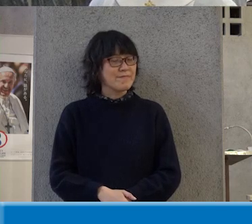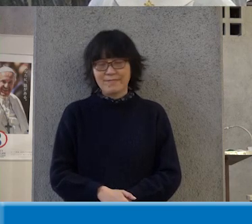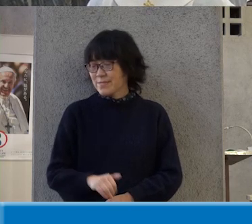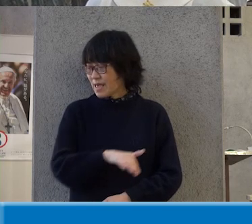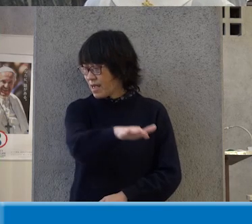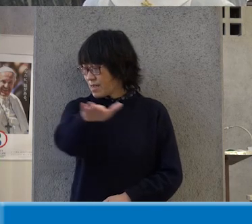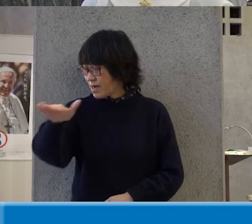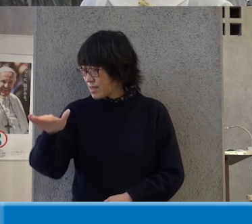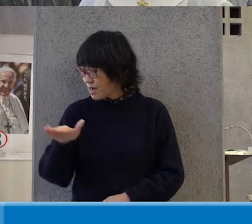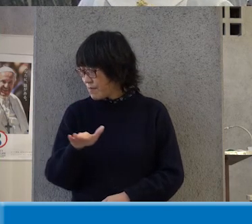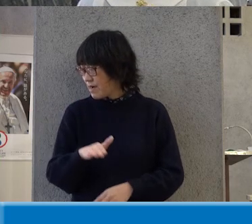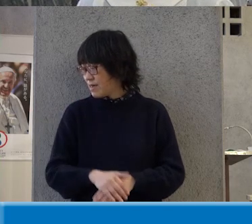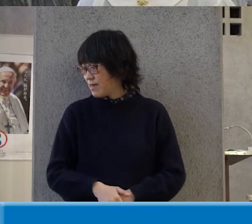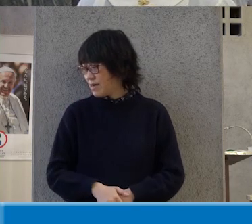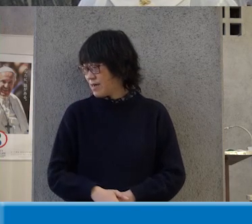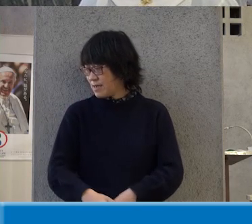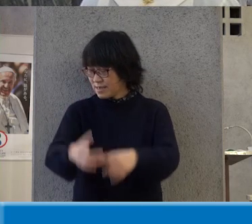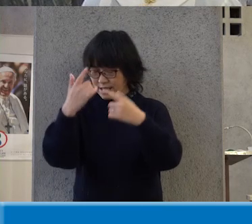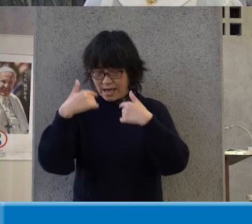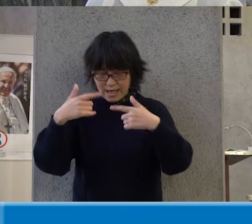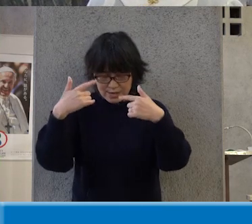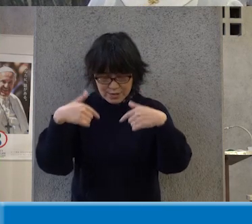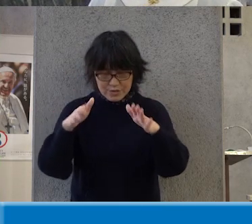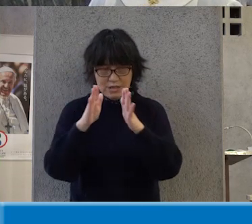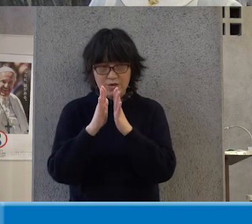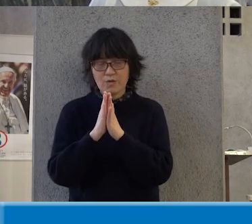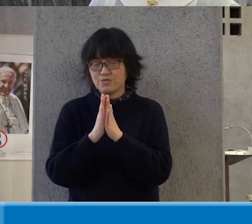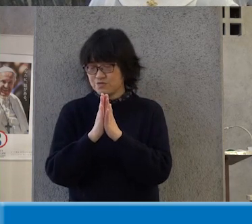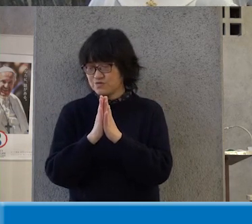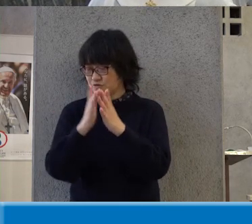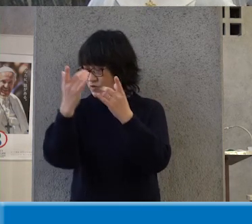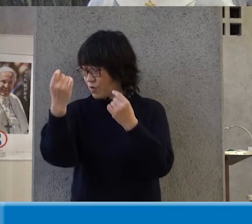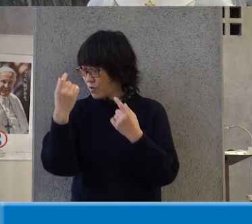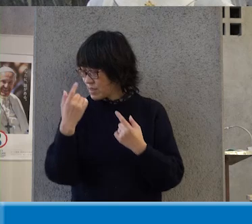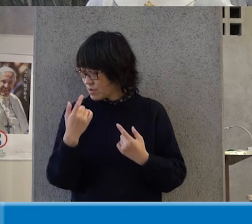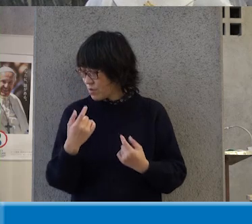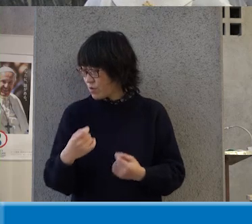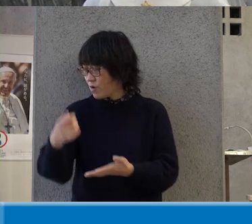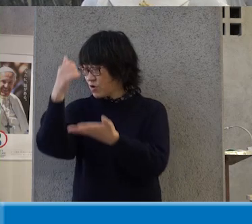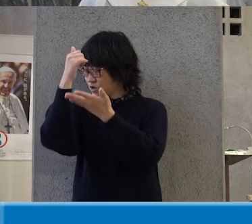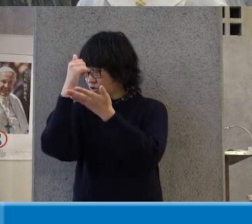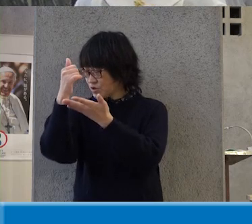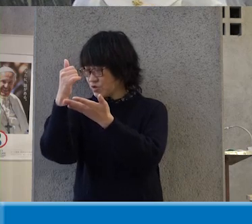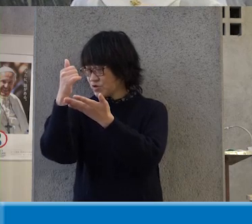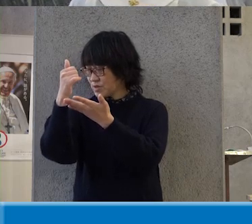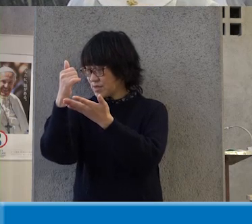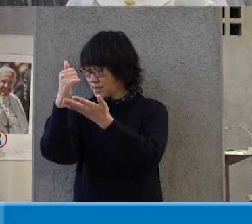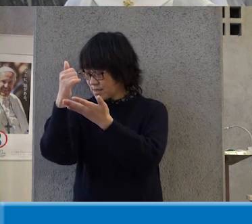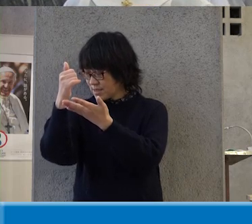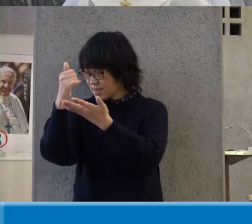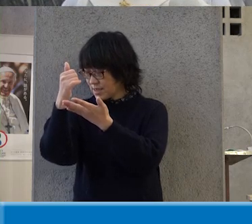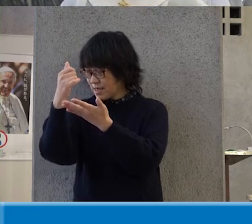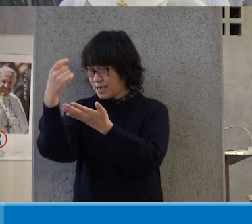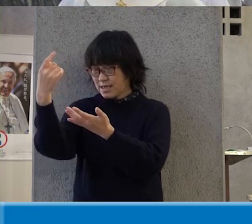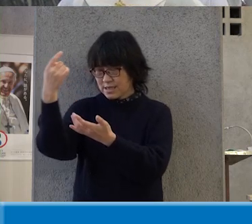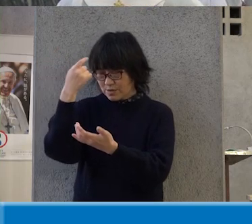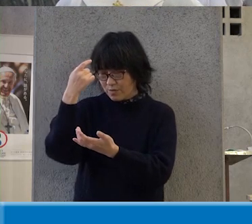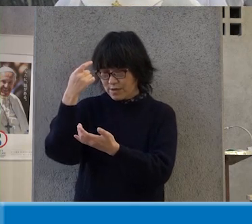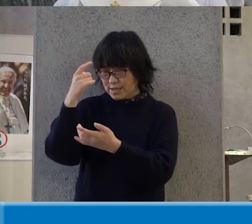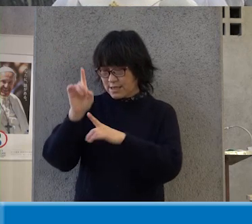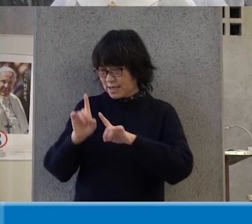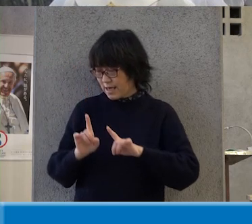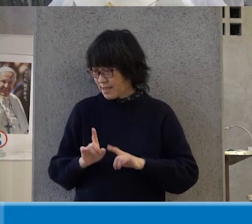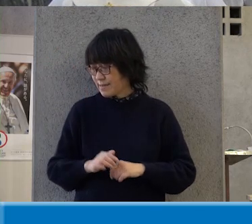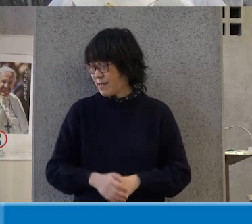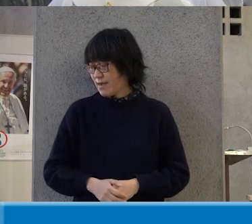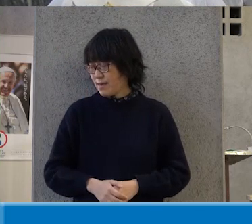はい、 あなた方は絶えず祈るようにとの主の御命令に従い、